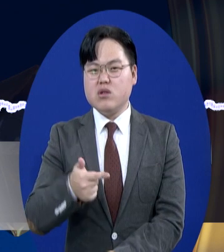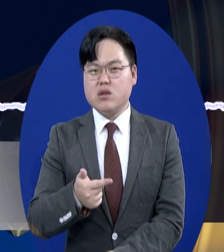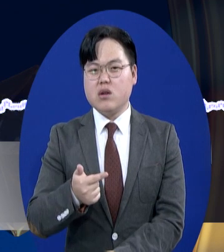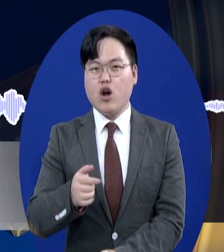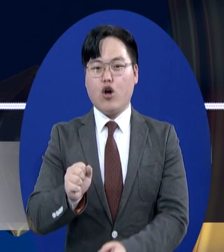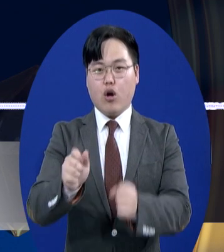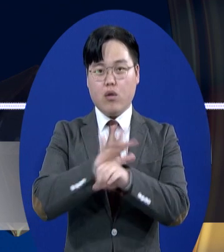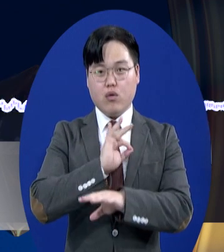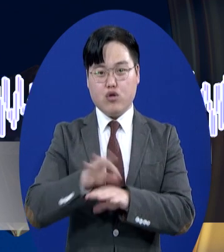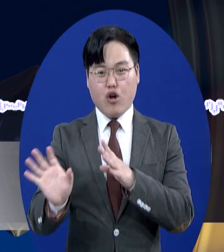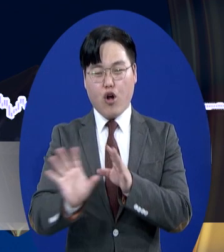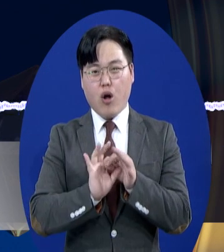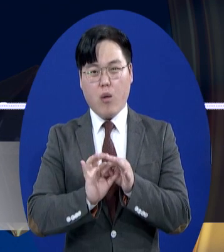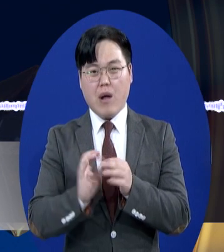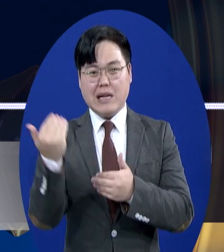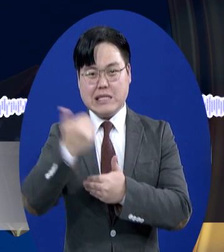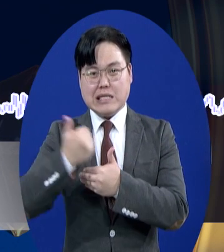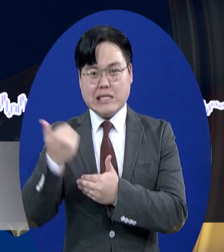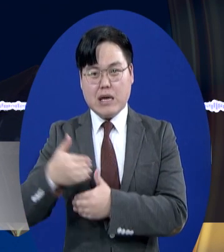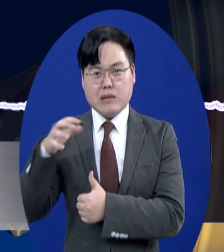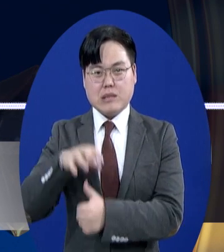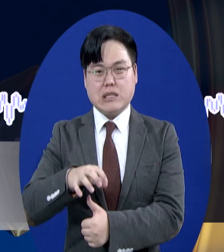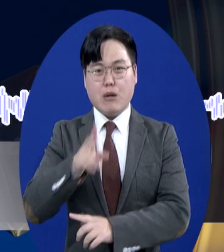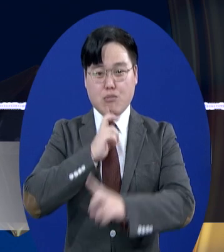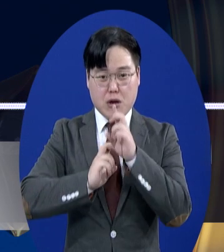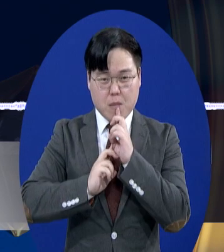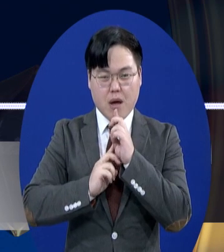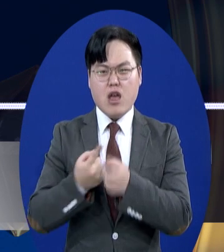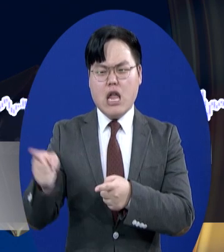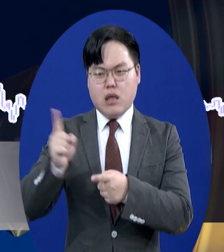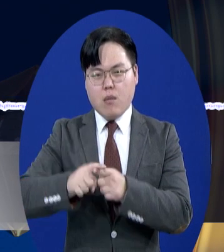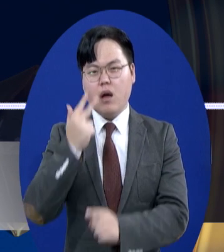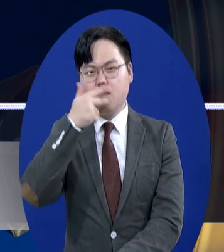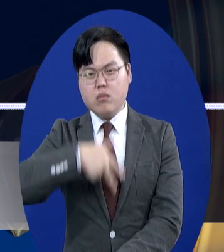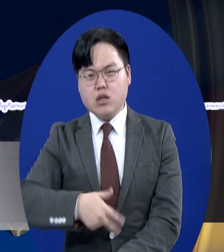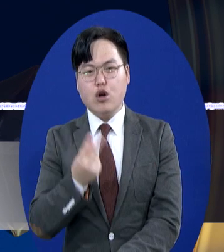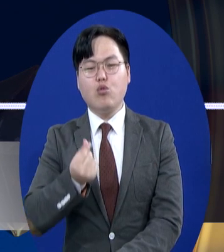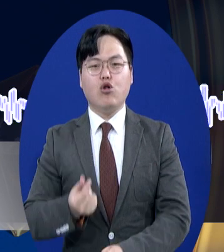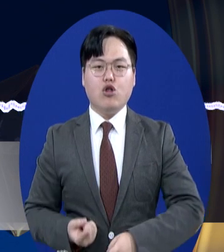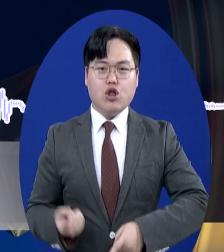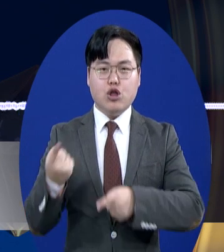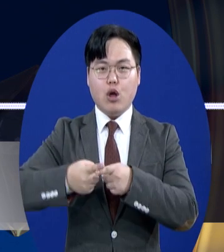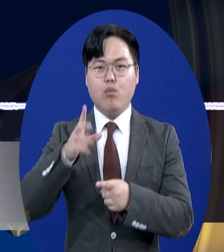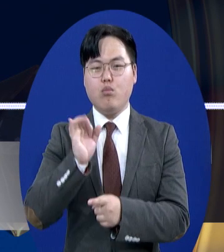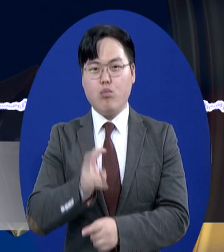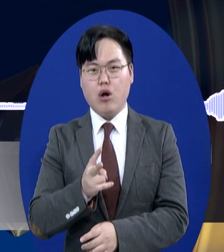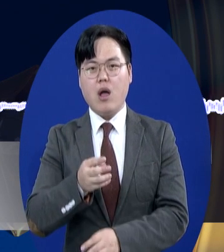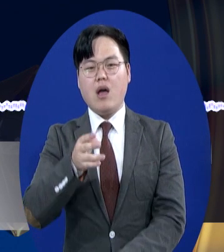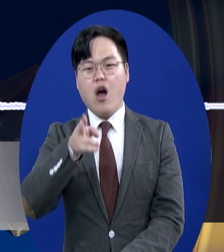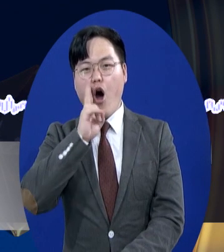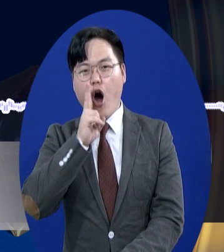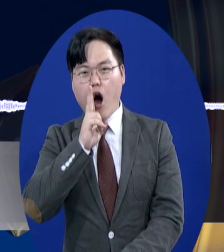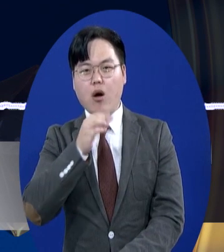шок бол өрхөөд аж ахуйн нөхөд бол хүн дээр туссан байна. А энэ үедээ нэмээд энэ шатхууны үнийн өртөг бол нэмэгдэх юм бол бараа бүтээгч үнийн өсөх